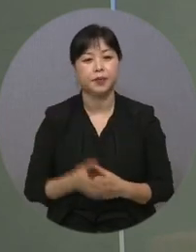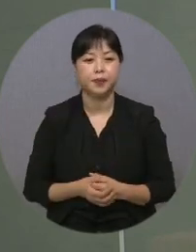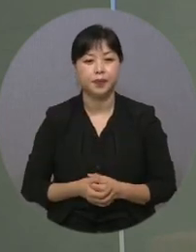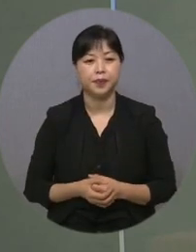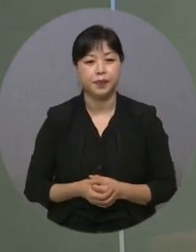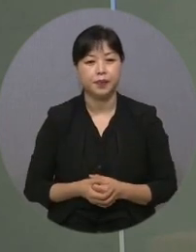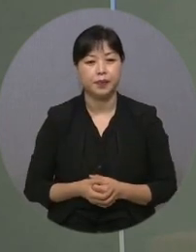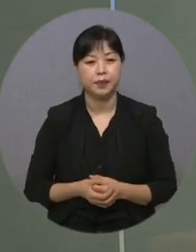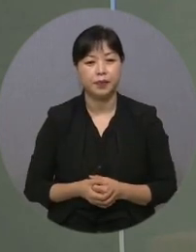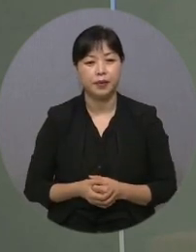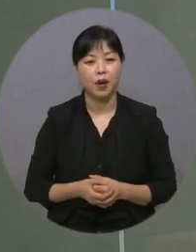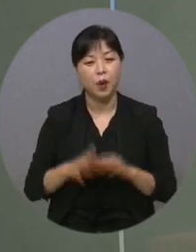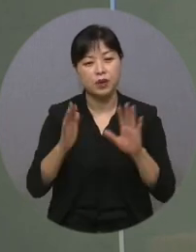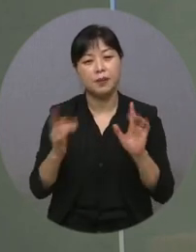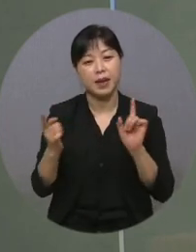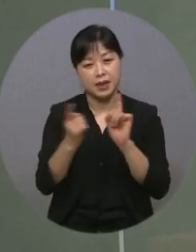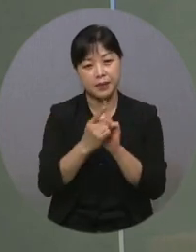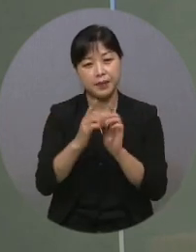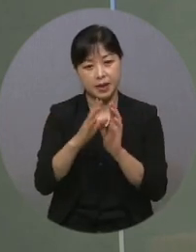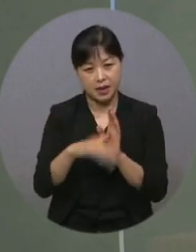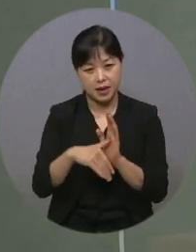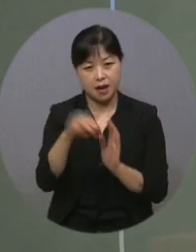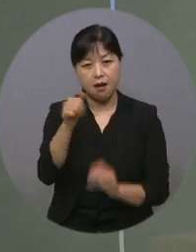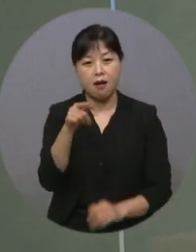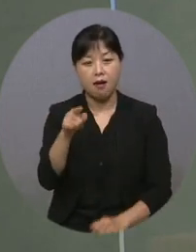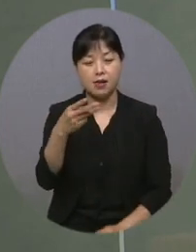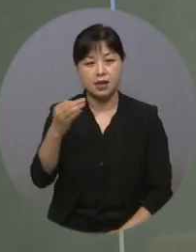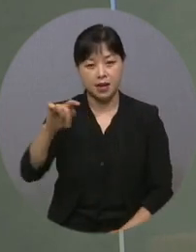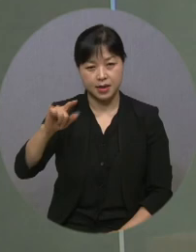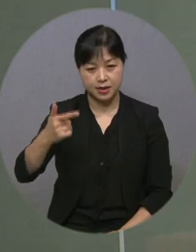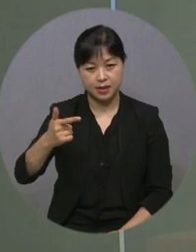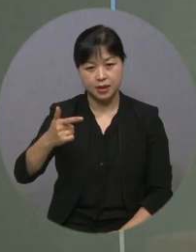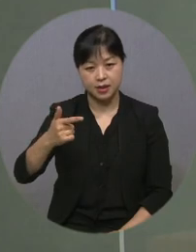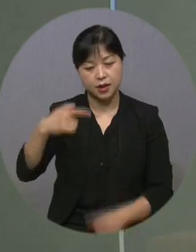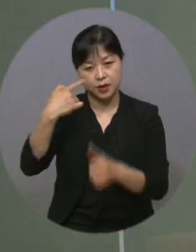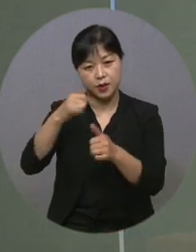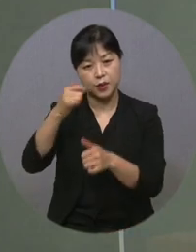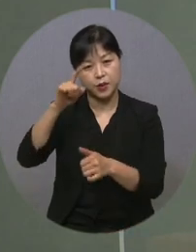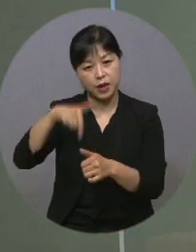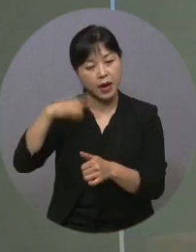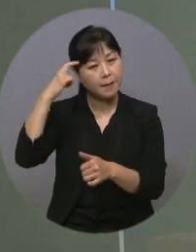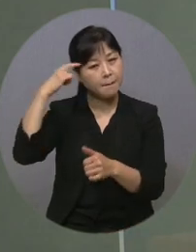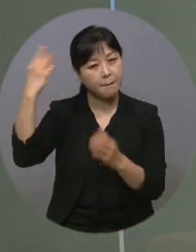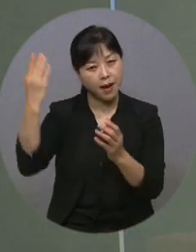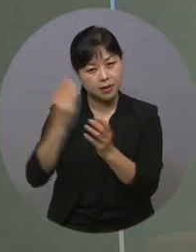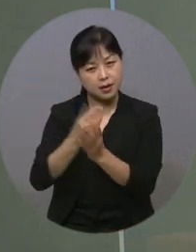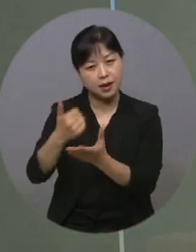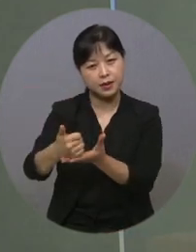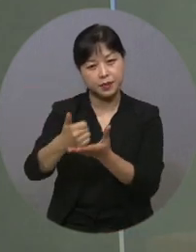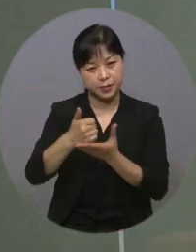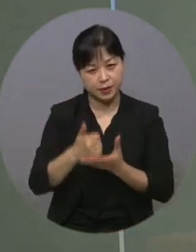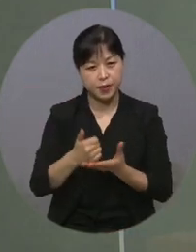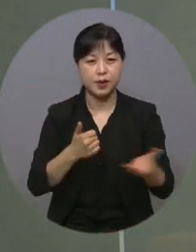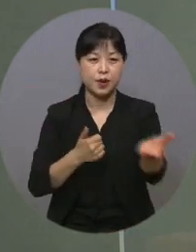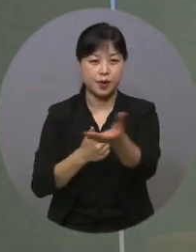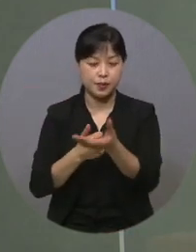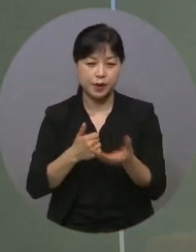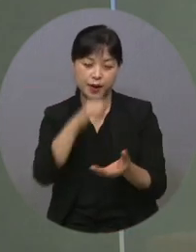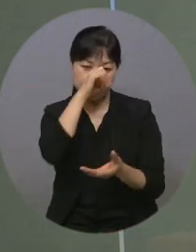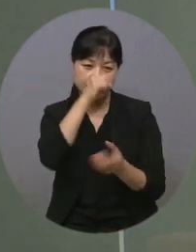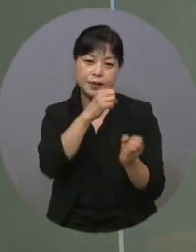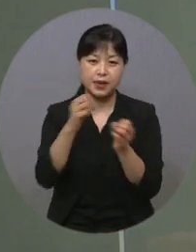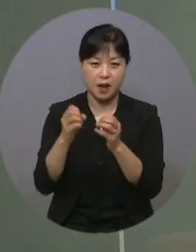오늘은 만남에 우리 허태근 교육학 박사를 모시고 여러분과 좋은